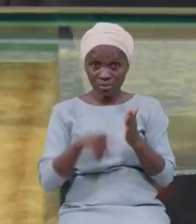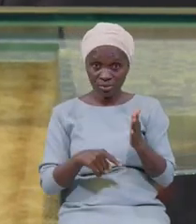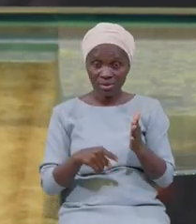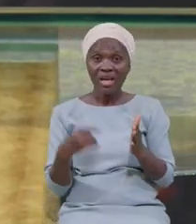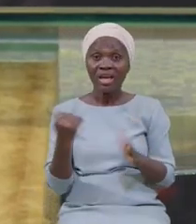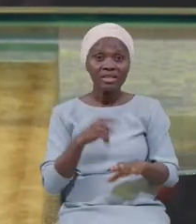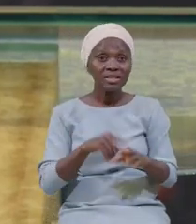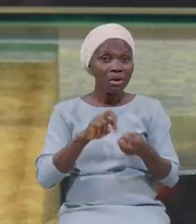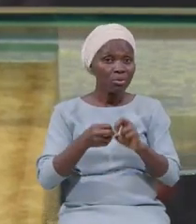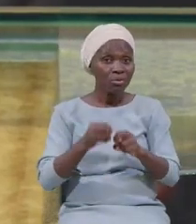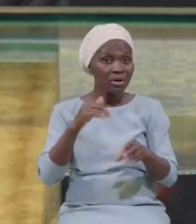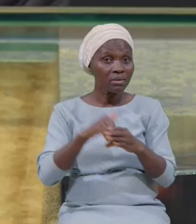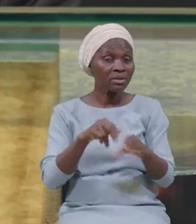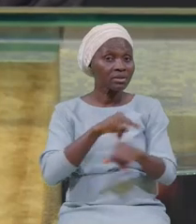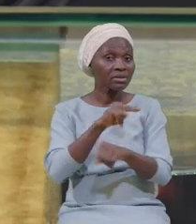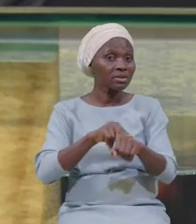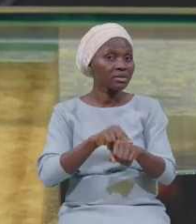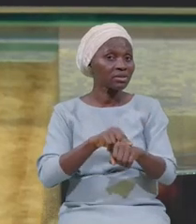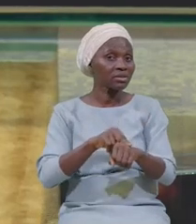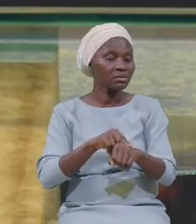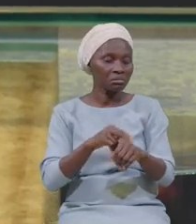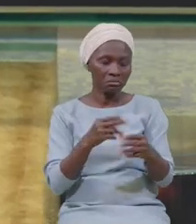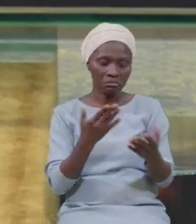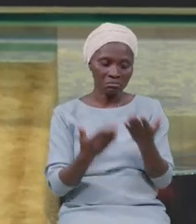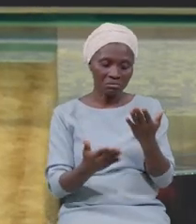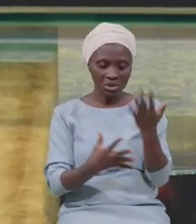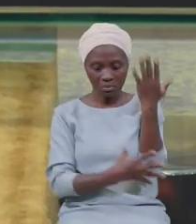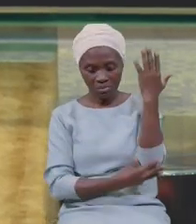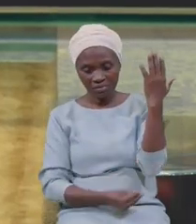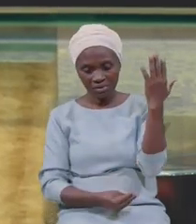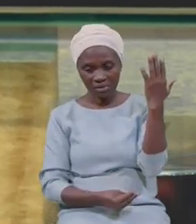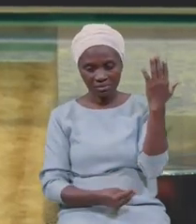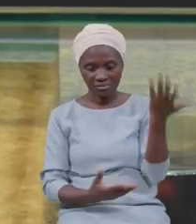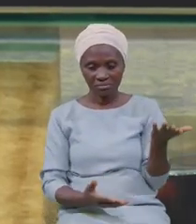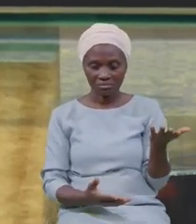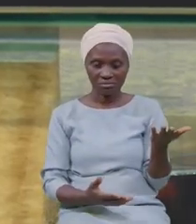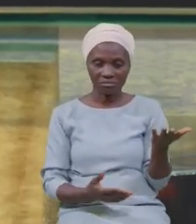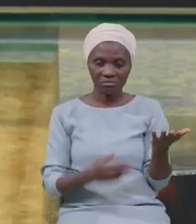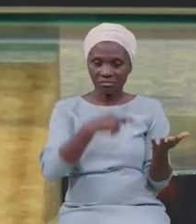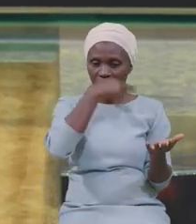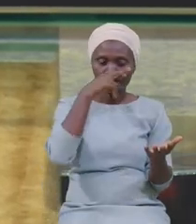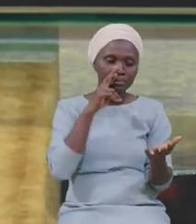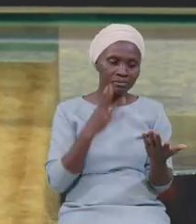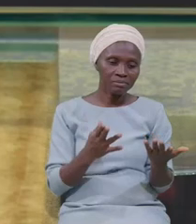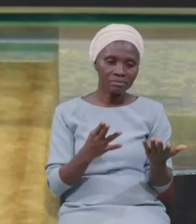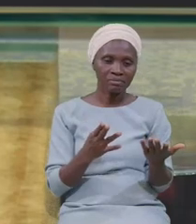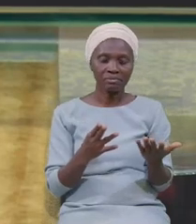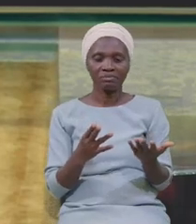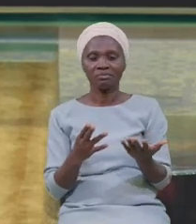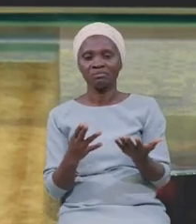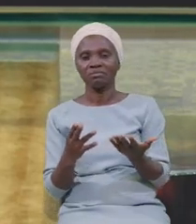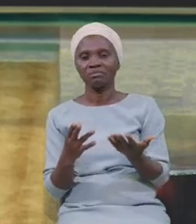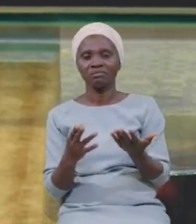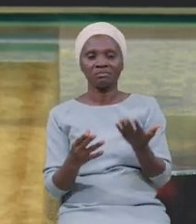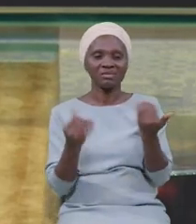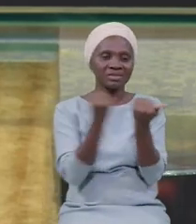À chaque fois qu'il y a un problème dans la nation, la pauvreté, le crime, la violence,